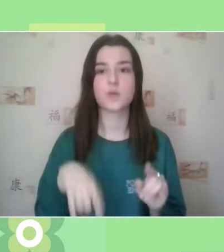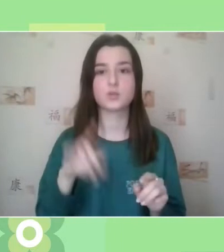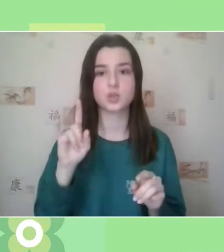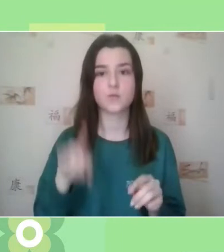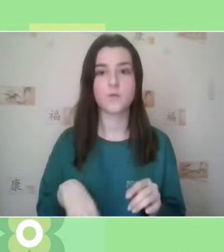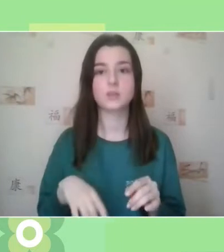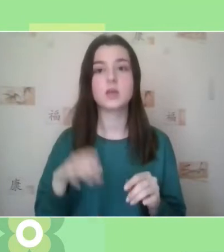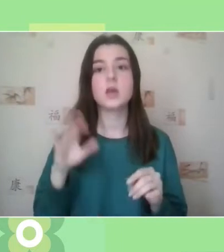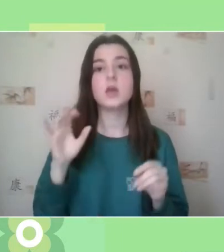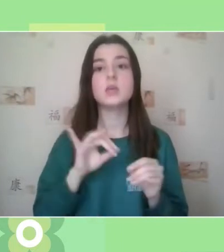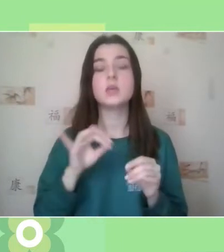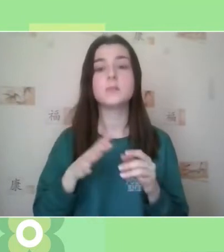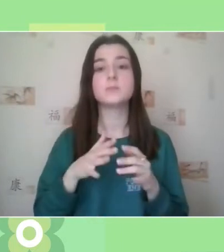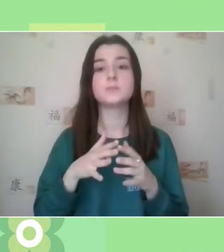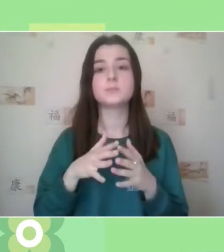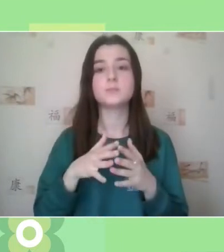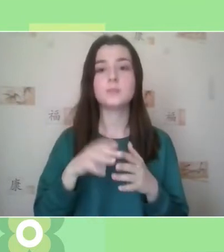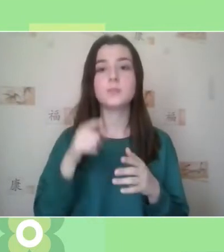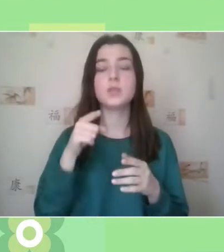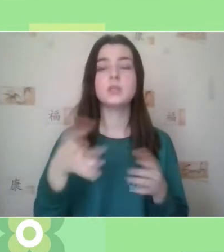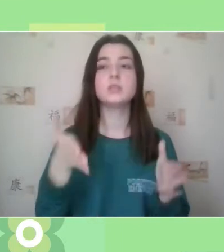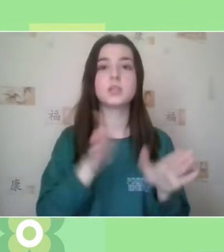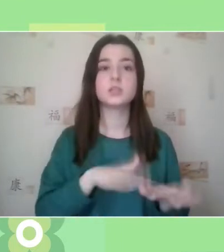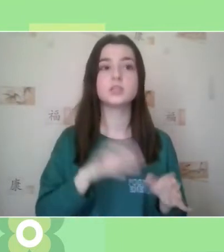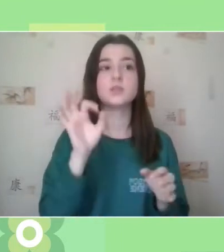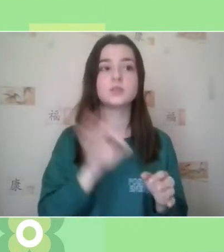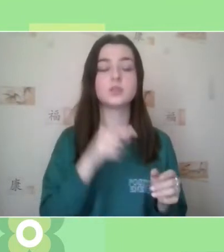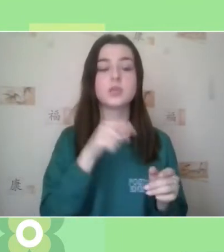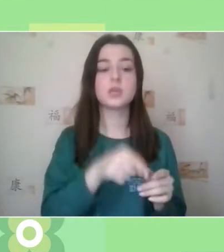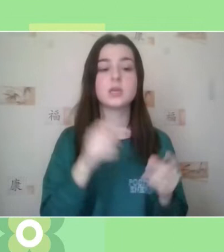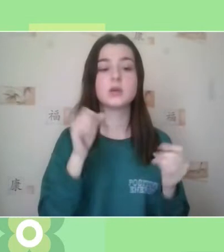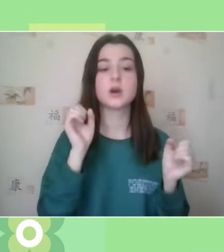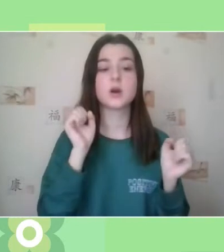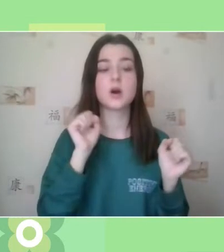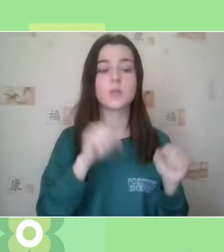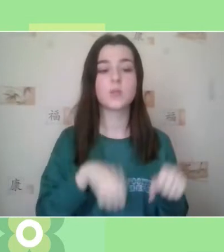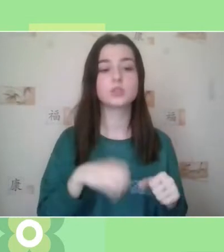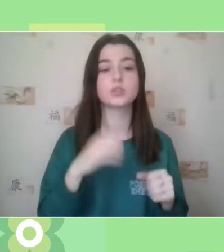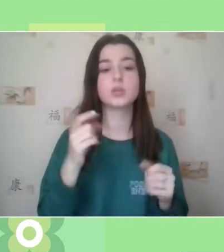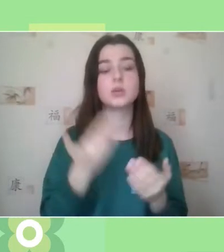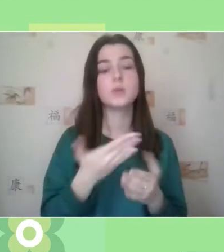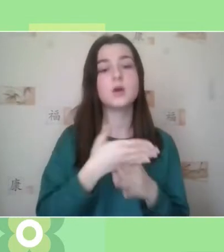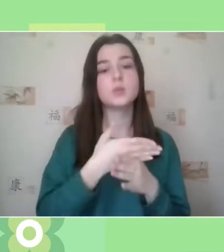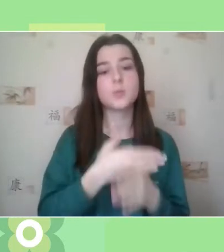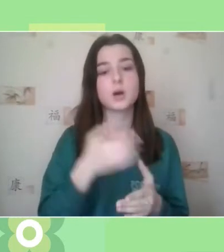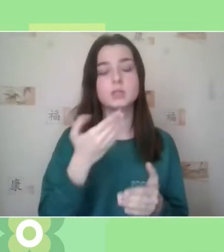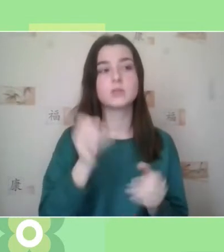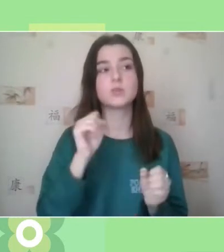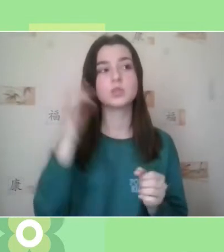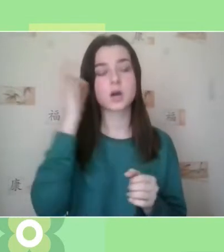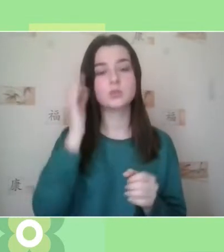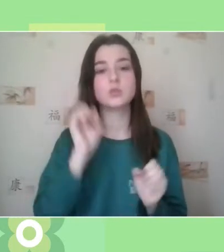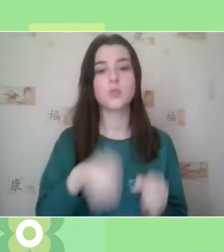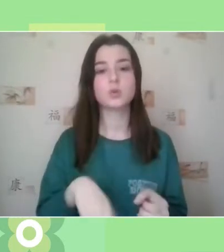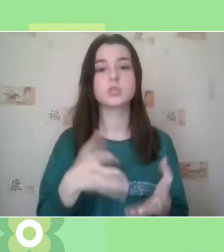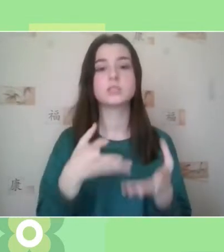десь біля 60%, от з ними можна працювати, їм можна підказувати, їм можна нагадувати, їм можна давати інструменти, їм можна